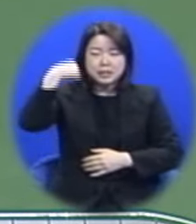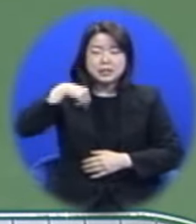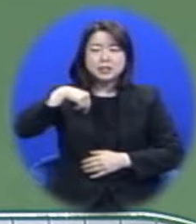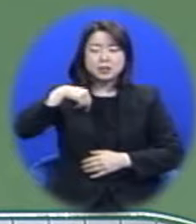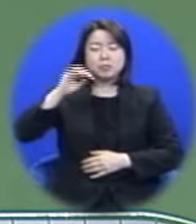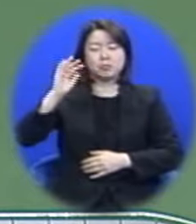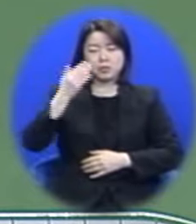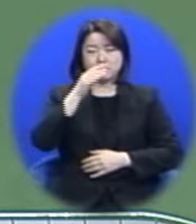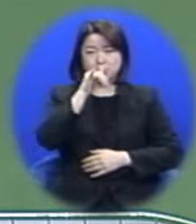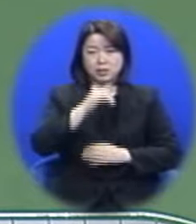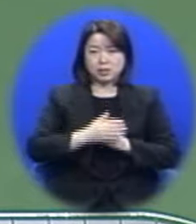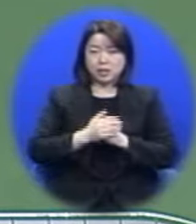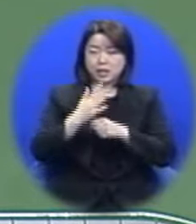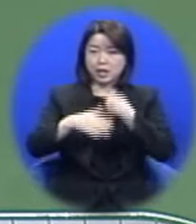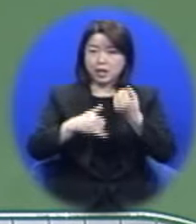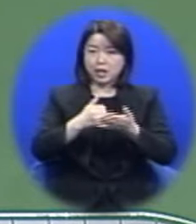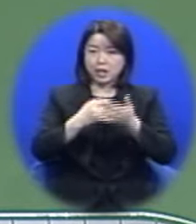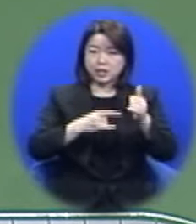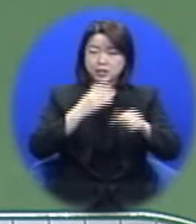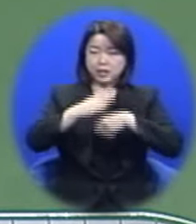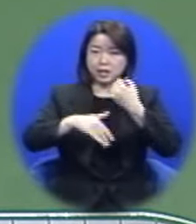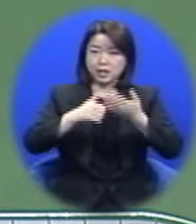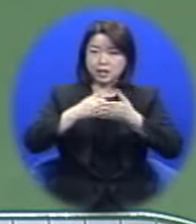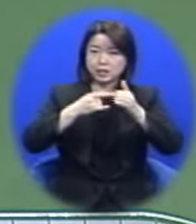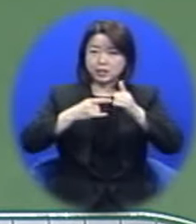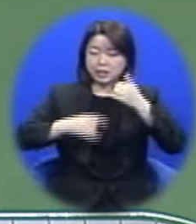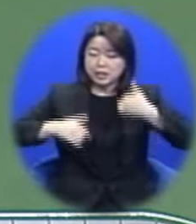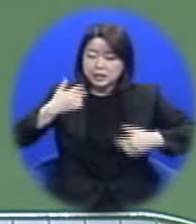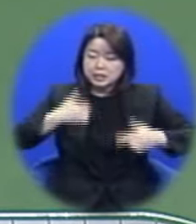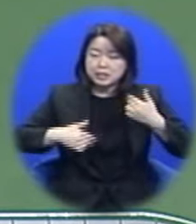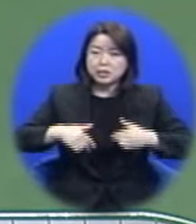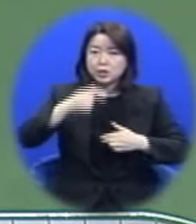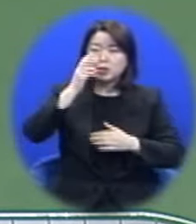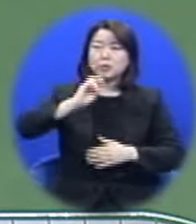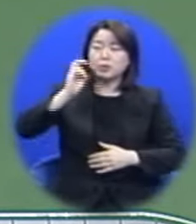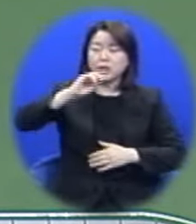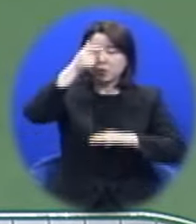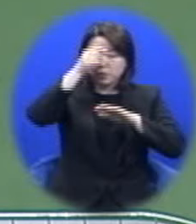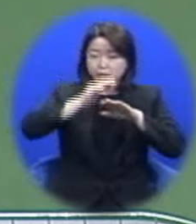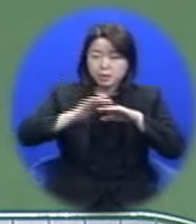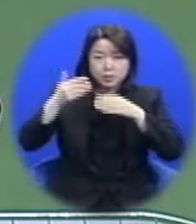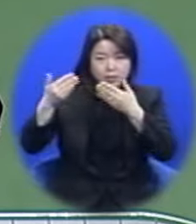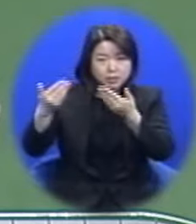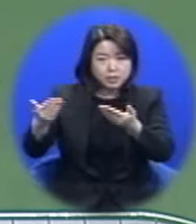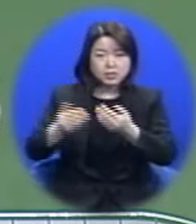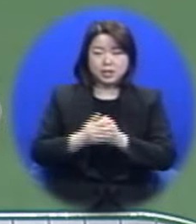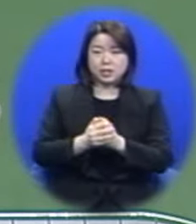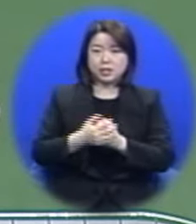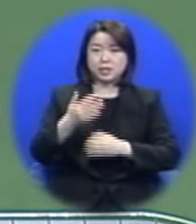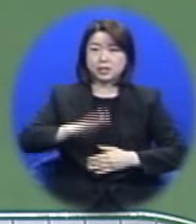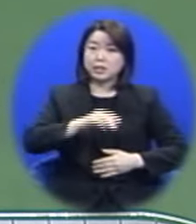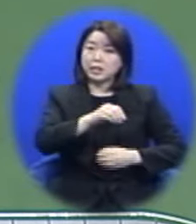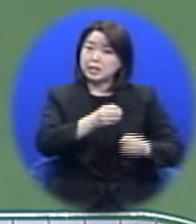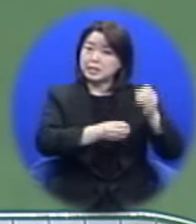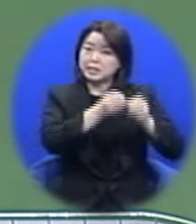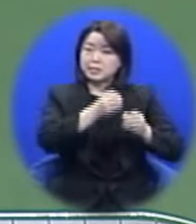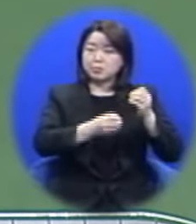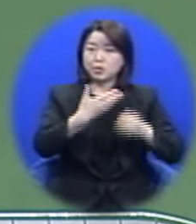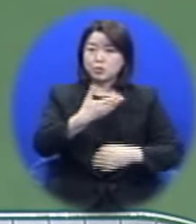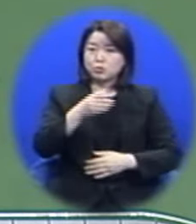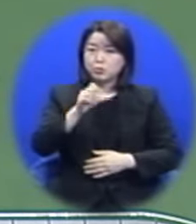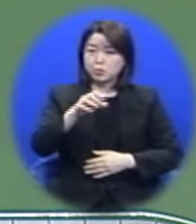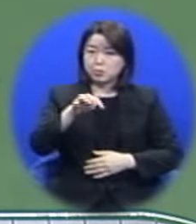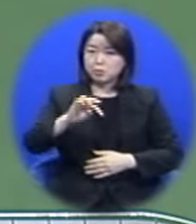정도입니다. 하나님께 우리 즐거이 노래하고 예배하자. 그런데 이 시편 95편은